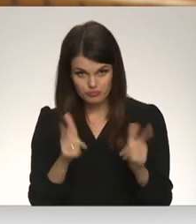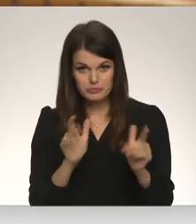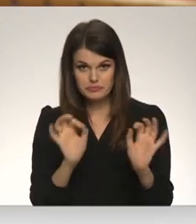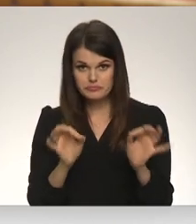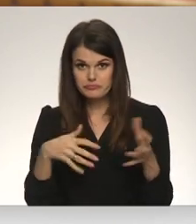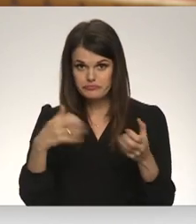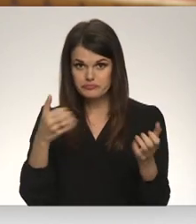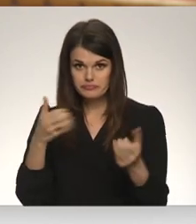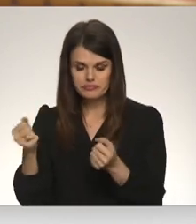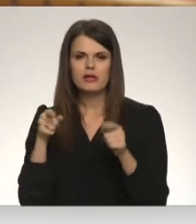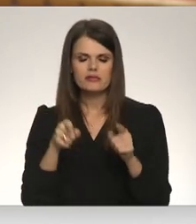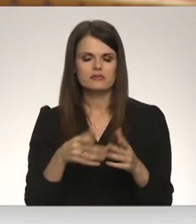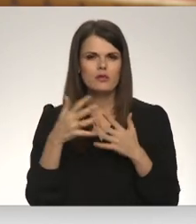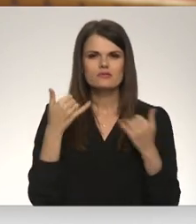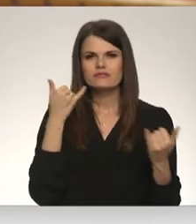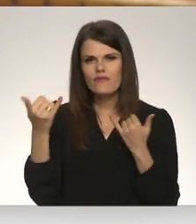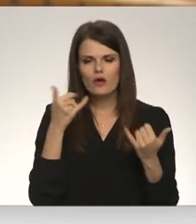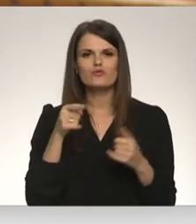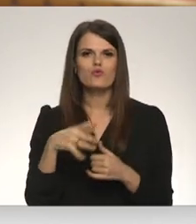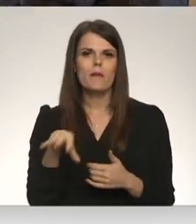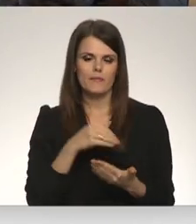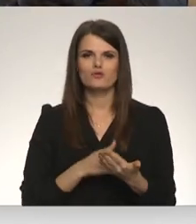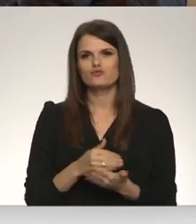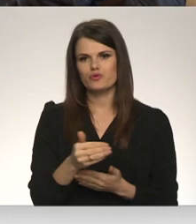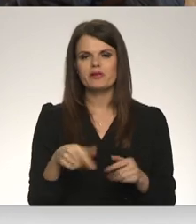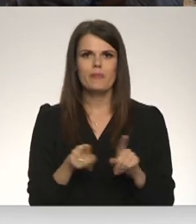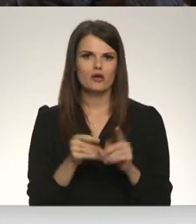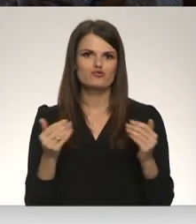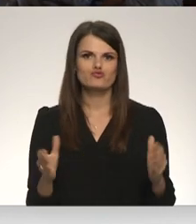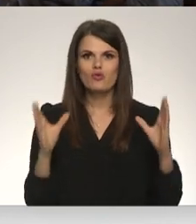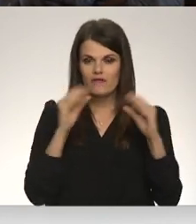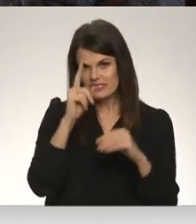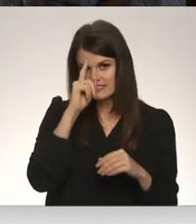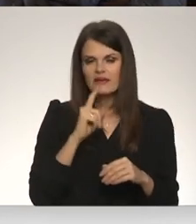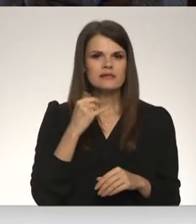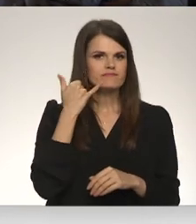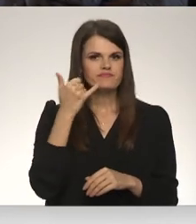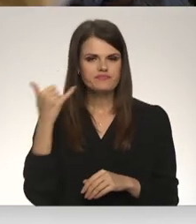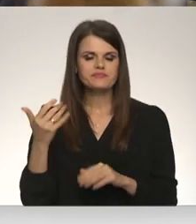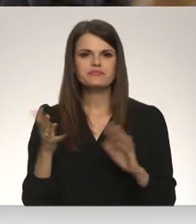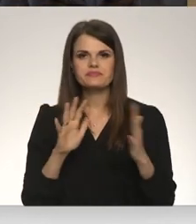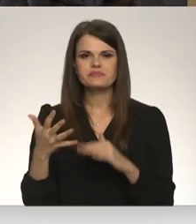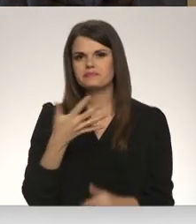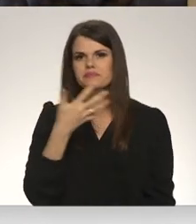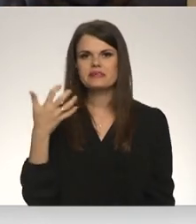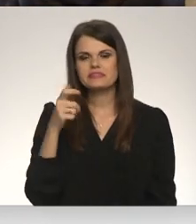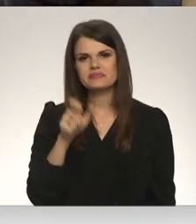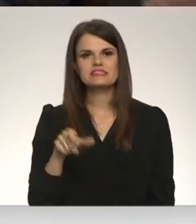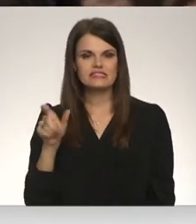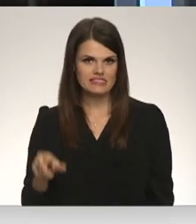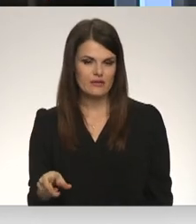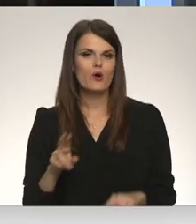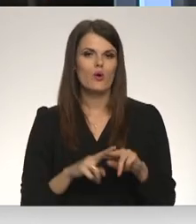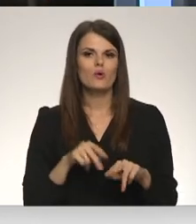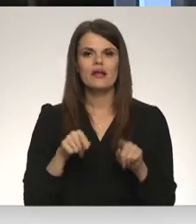darbs, kas iekļaut daudz, daudz zvanīšanas, un to mēs turpināsim arī šovakar. Svētdien apzvanīts gandrīz 500 cilvēku, un tā